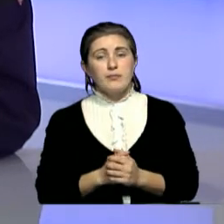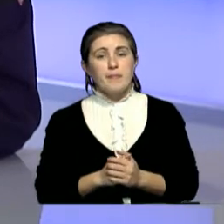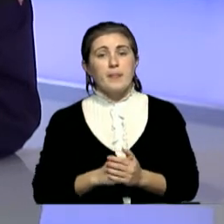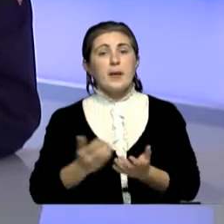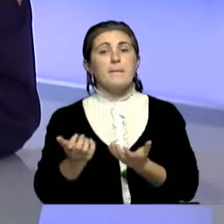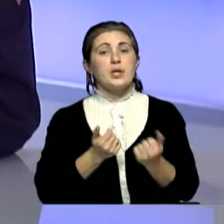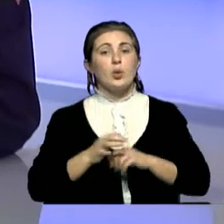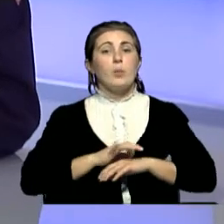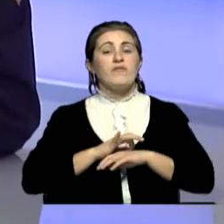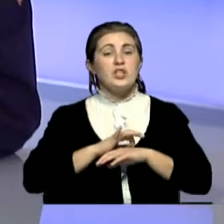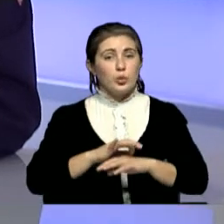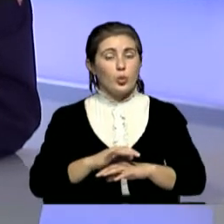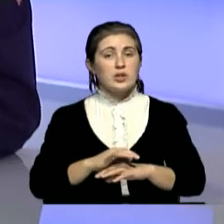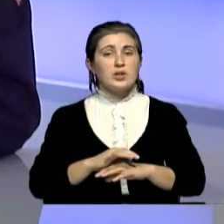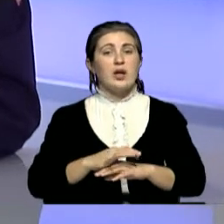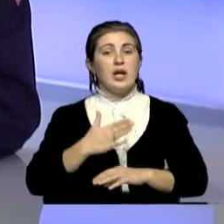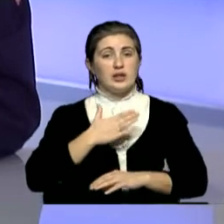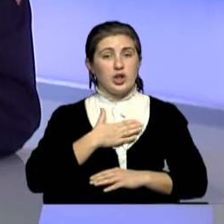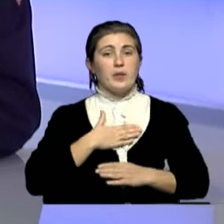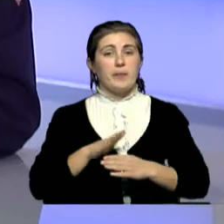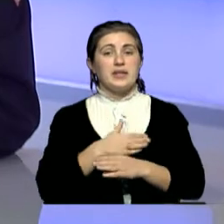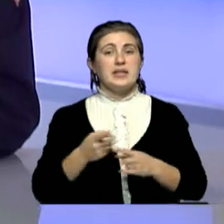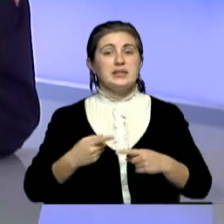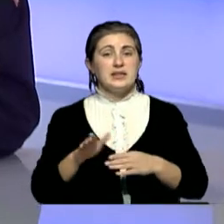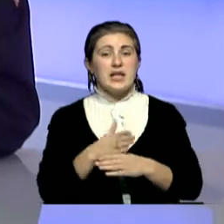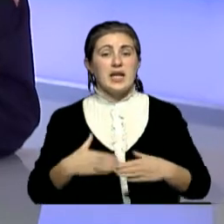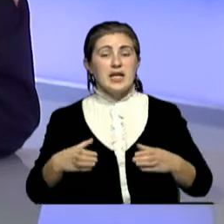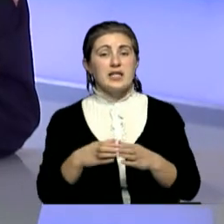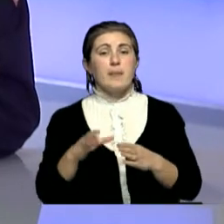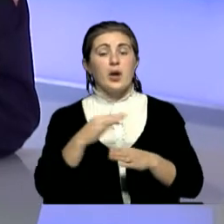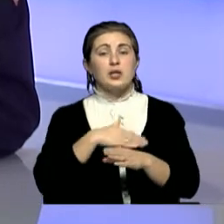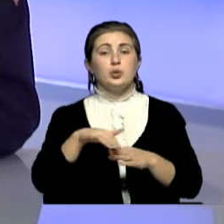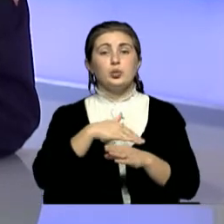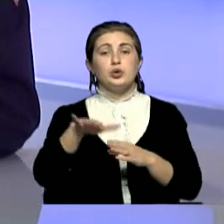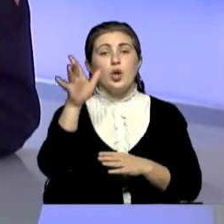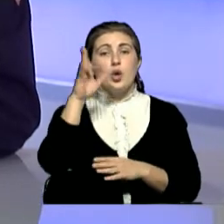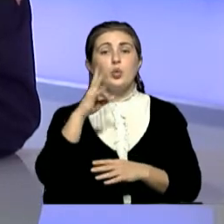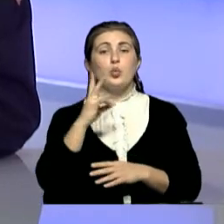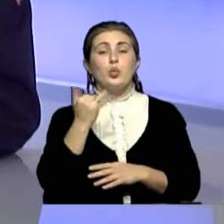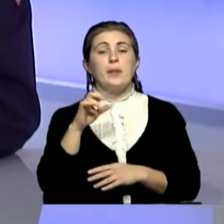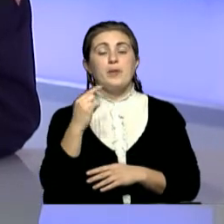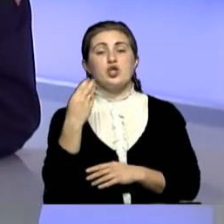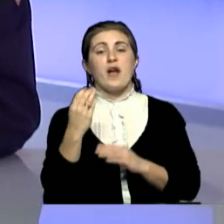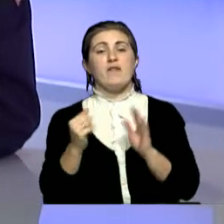Прием ведется нашим подразделением по адресу улица Куйбышева, 7А.